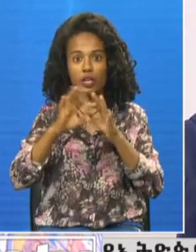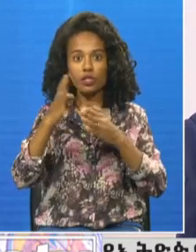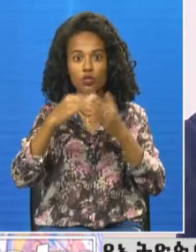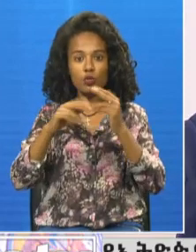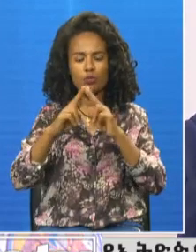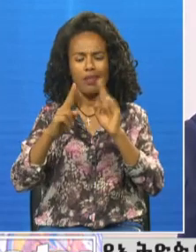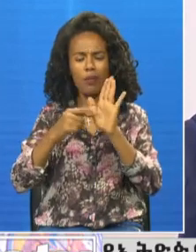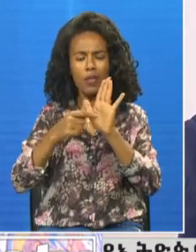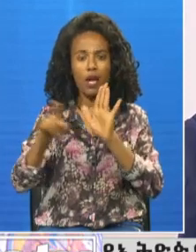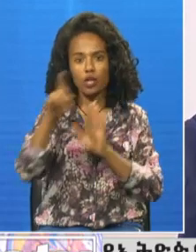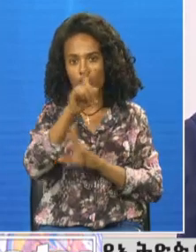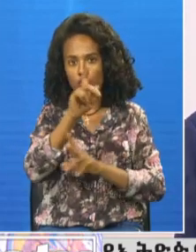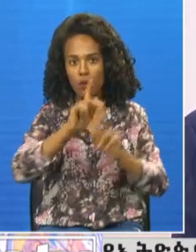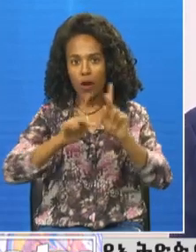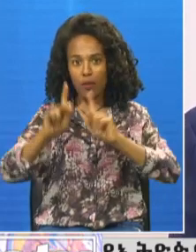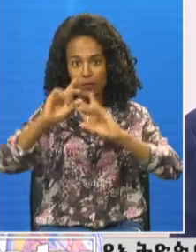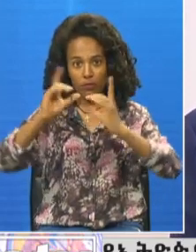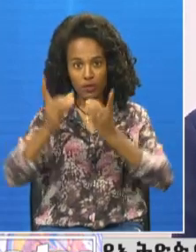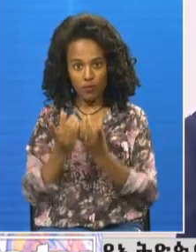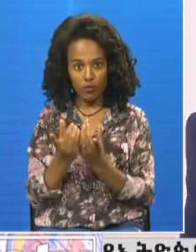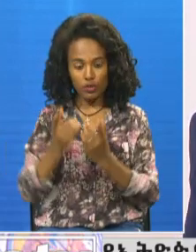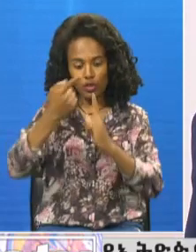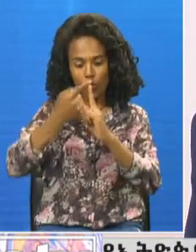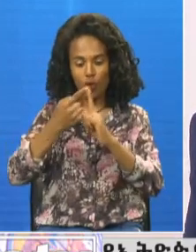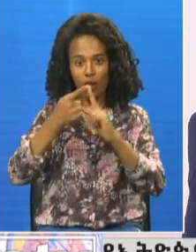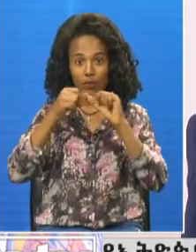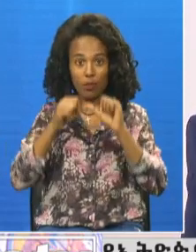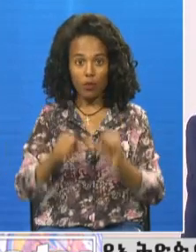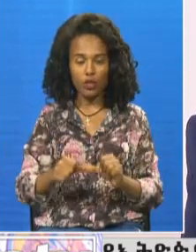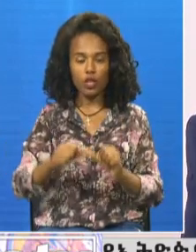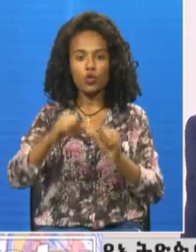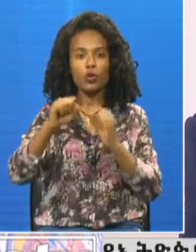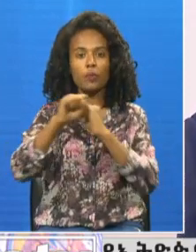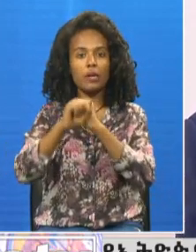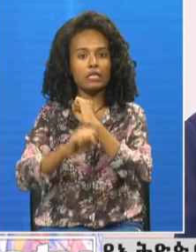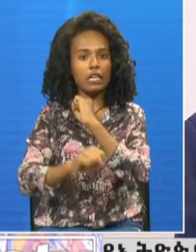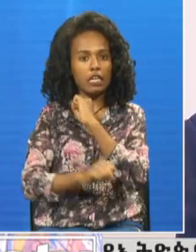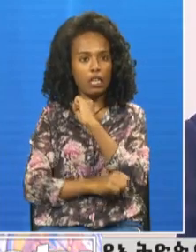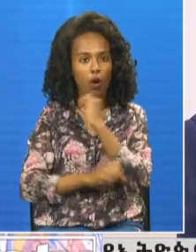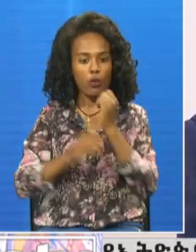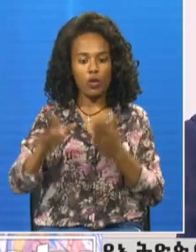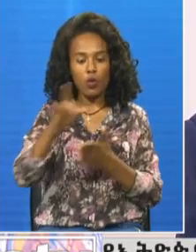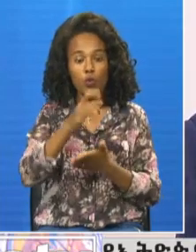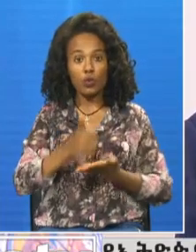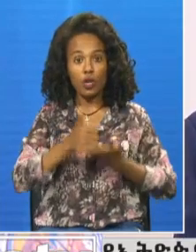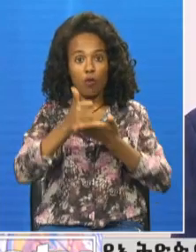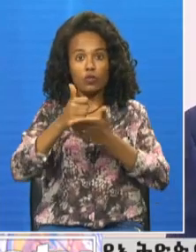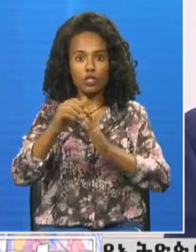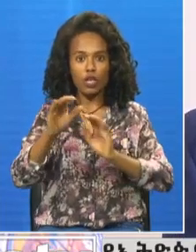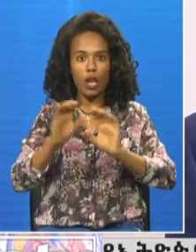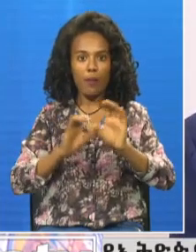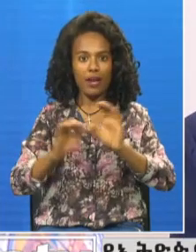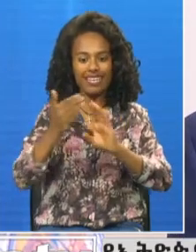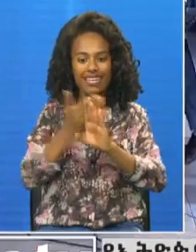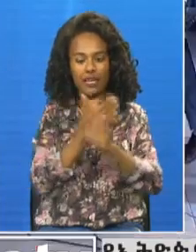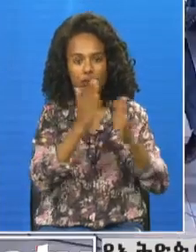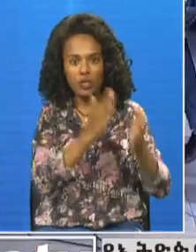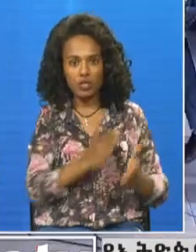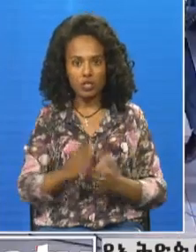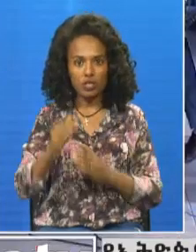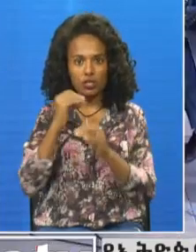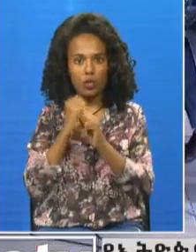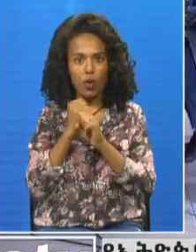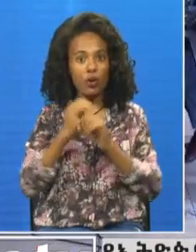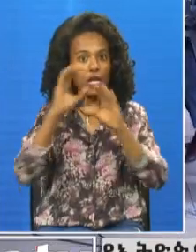ደንበኞች ወደ ክሊኒኮች ሲመጡ ያው ለቫይረሱ እንዳይጋለጡ በማለት የህክምና ቅድሚያ